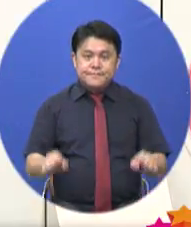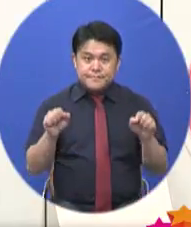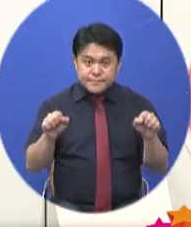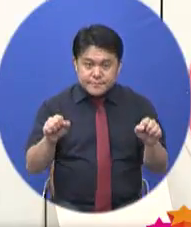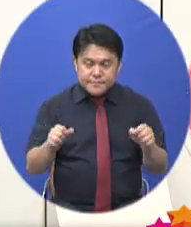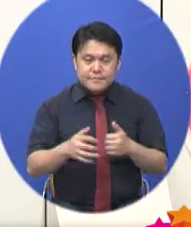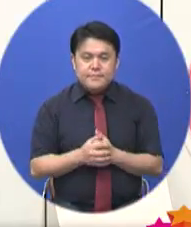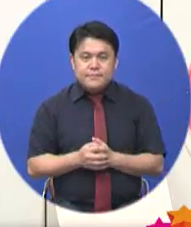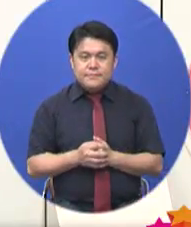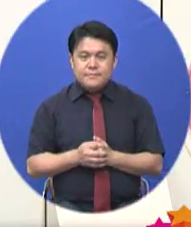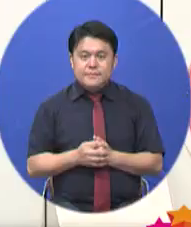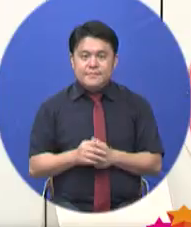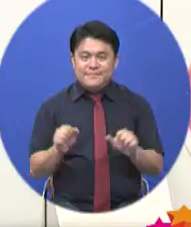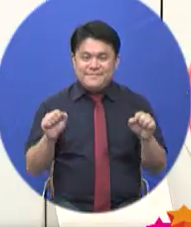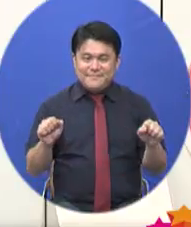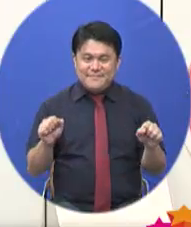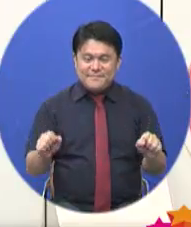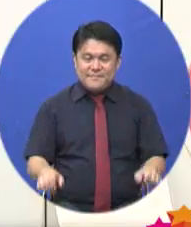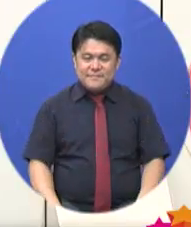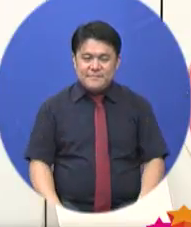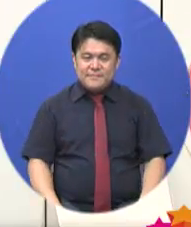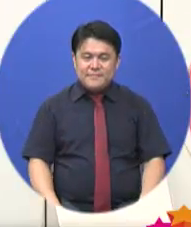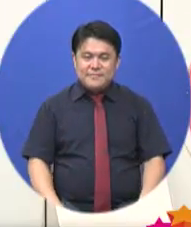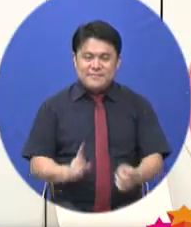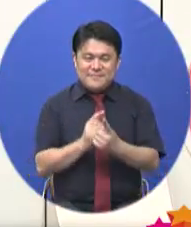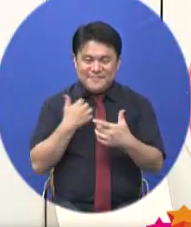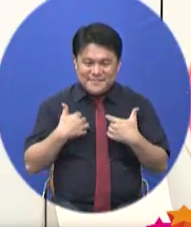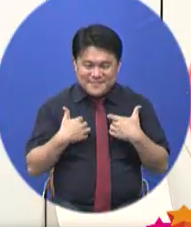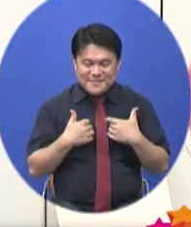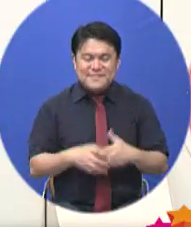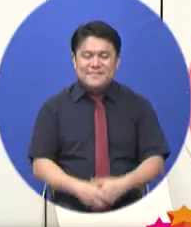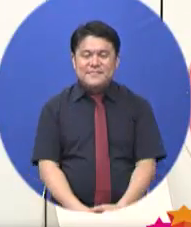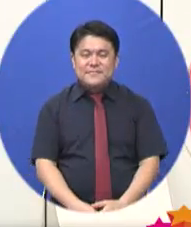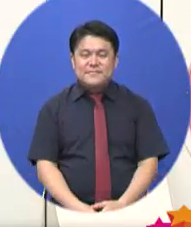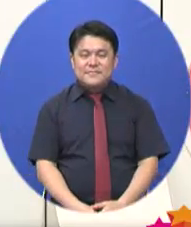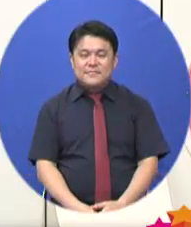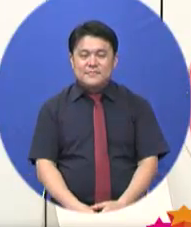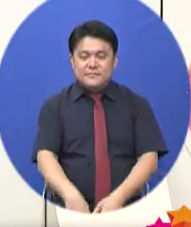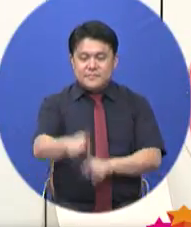여보세요. 여보세요. 네, 여보세요? 반갑습니다.